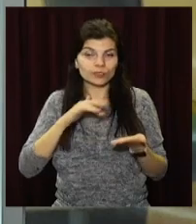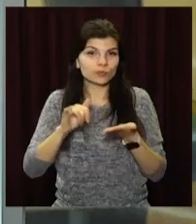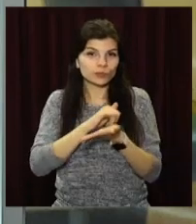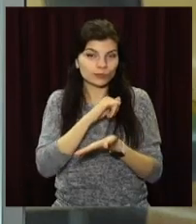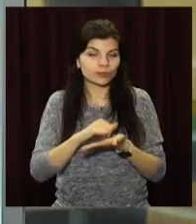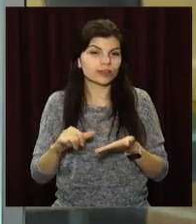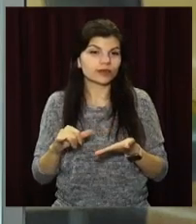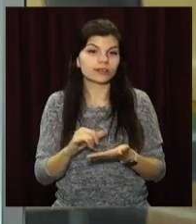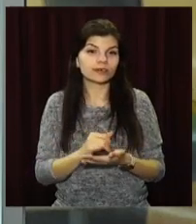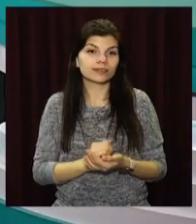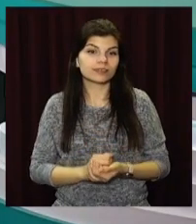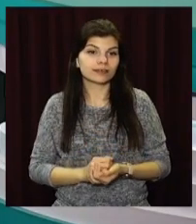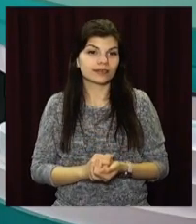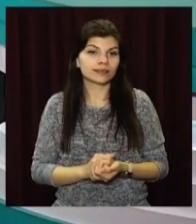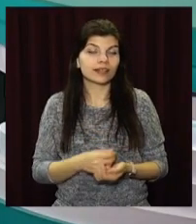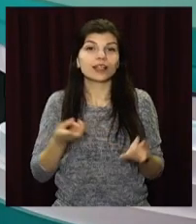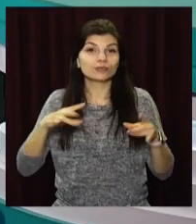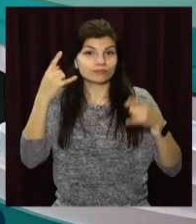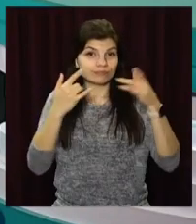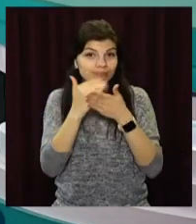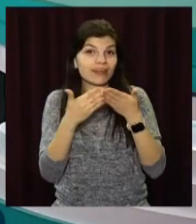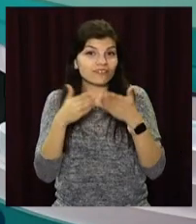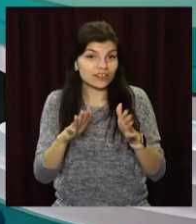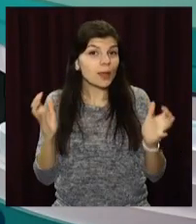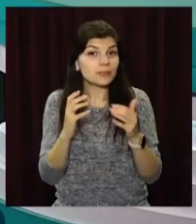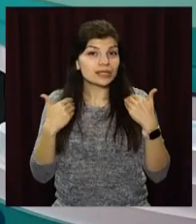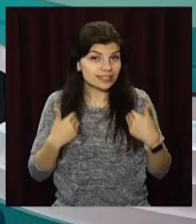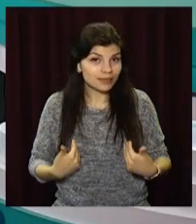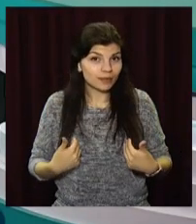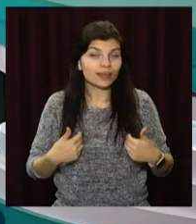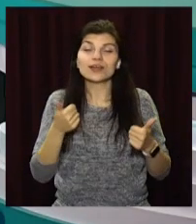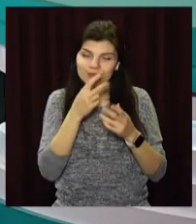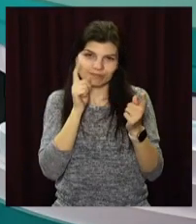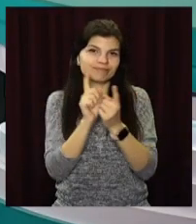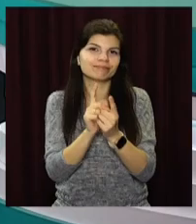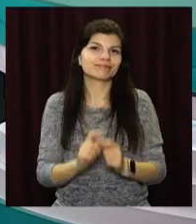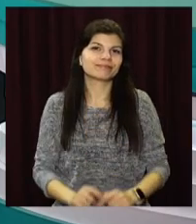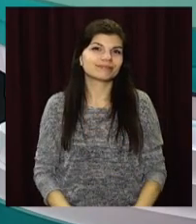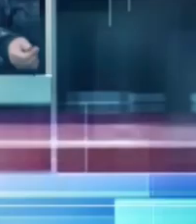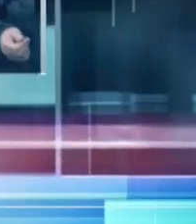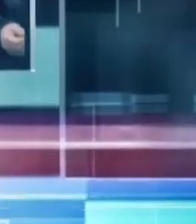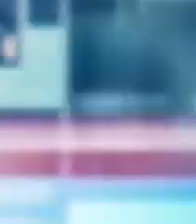та на нашому YouTube-каналі. Залишайтесь відкритим, бережіть себе і побачимось.